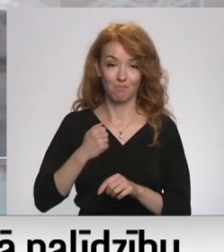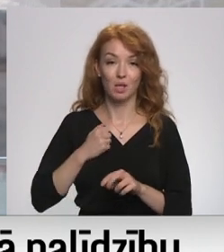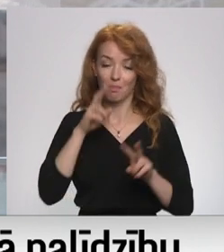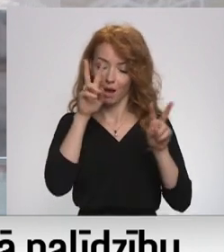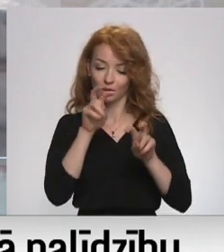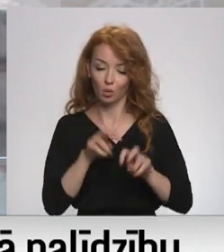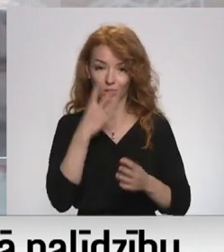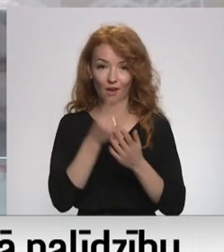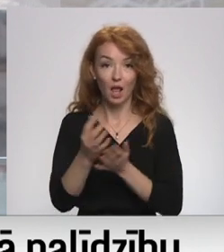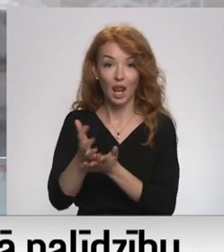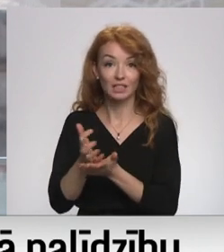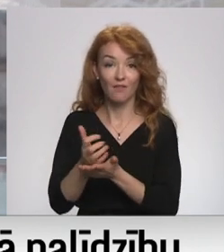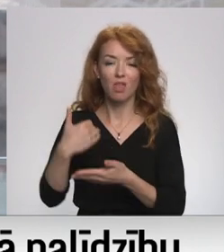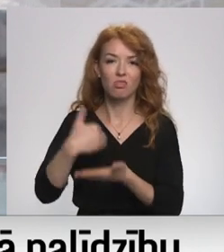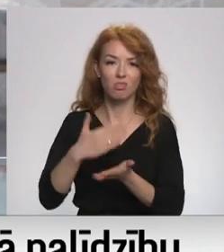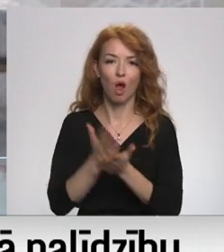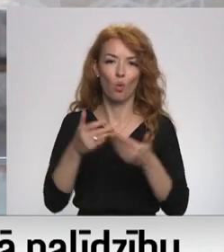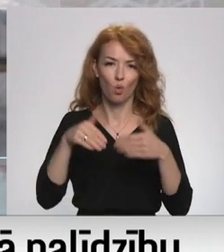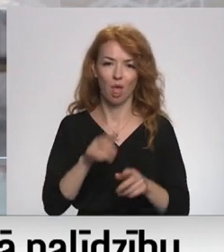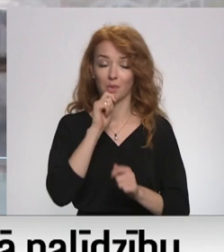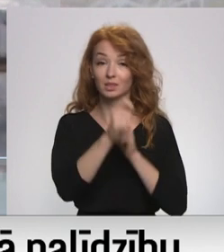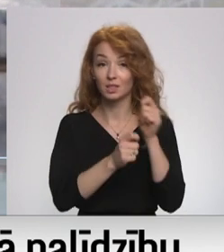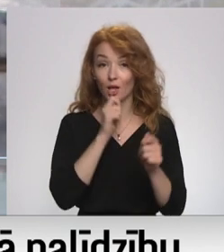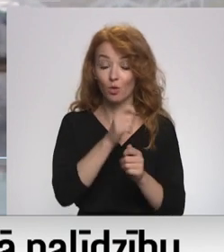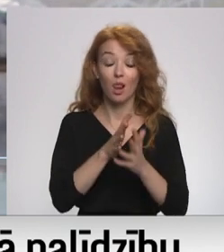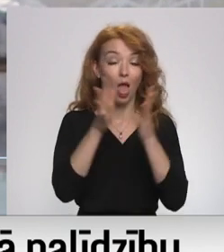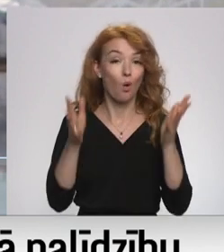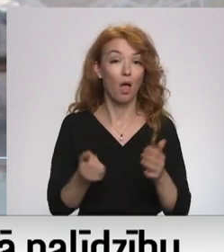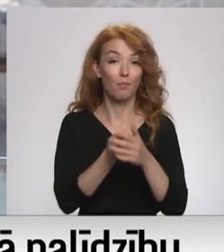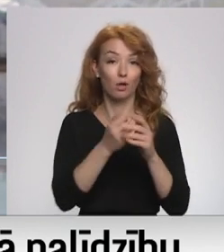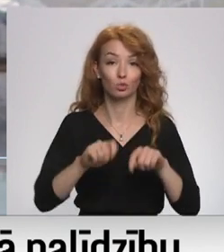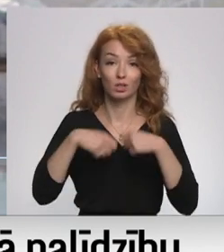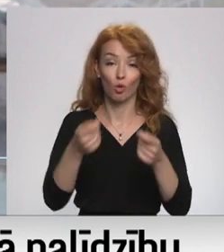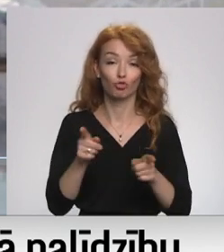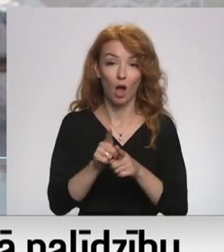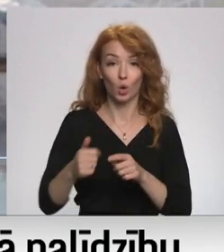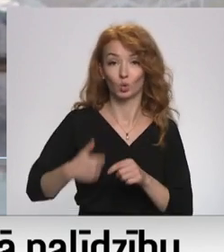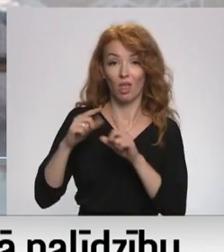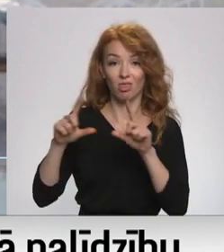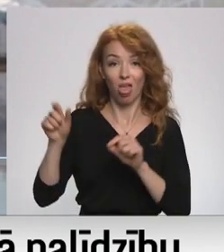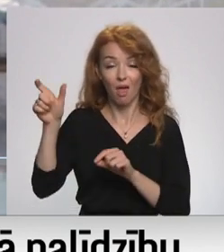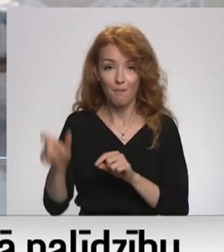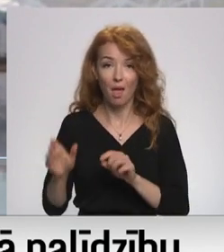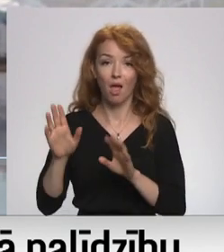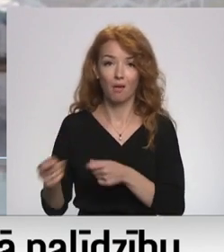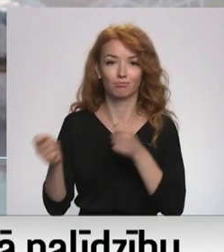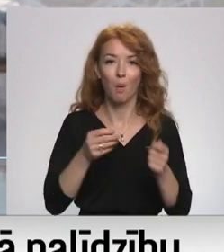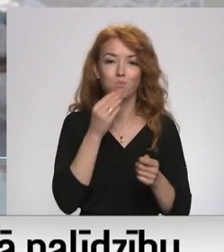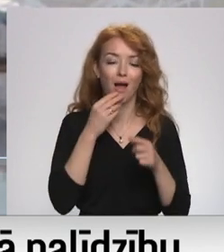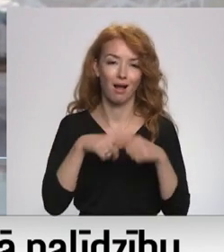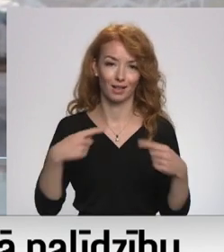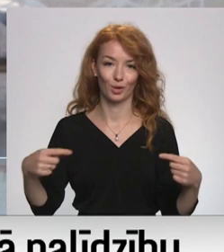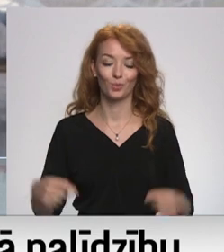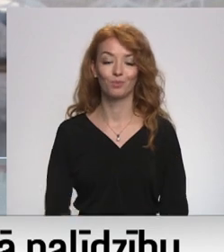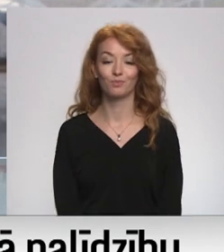savas rezerves, daļu nolēmuši ziedot. Nozīmīgu atbalstu snieguši arī uzņēmēji, palīdzot sagādāt pārtiku. Un turpina